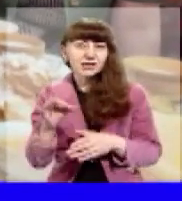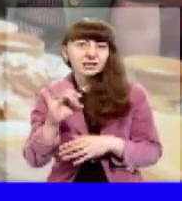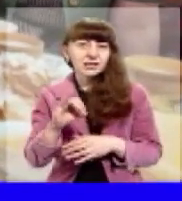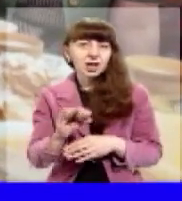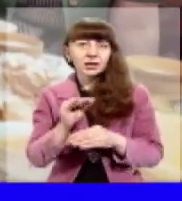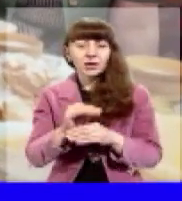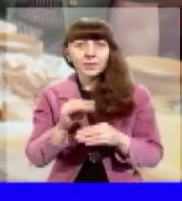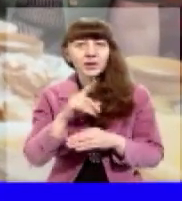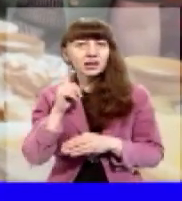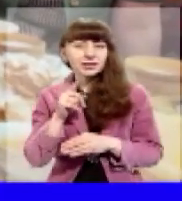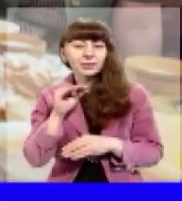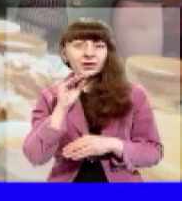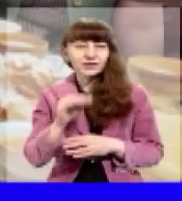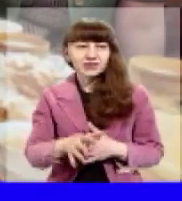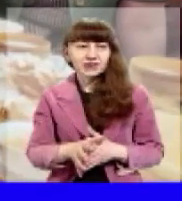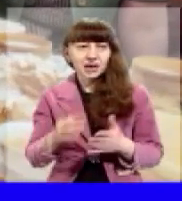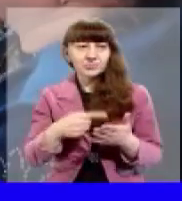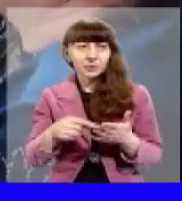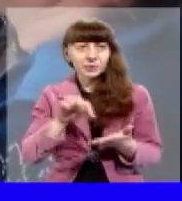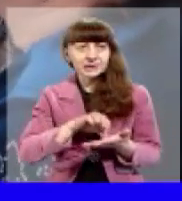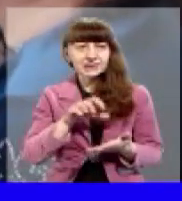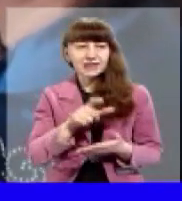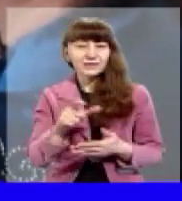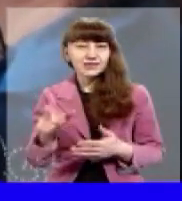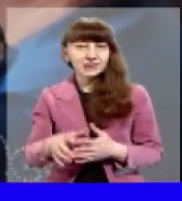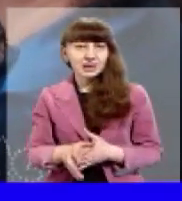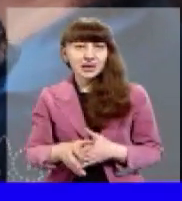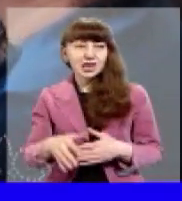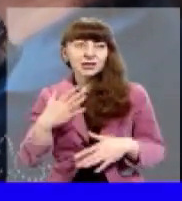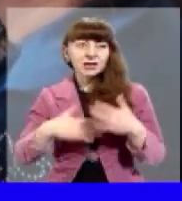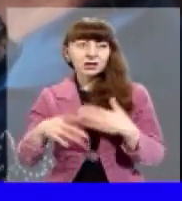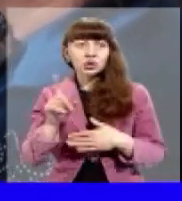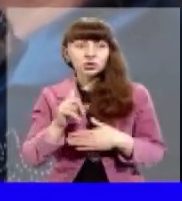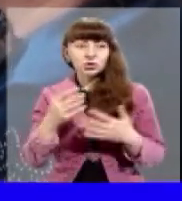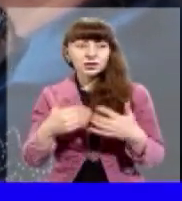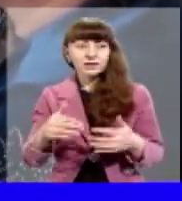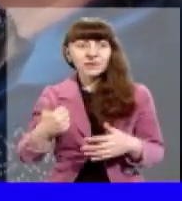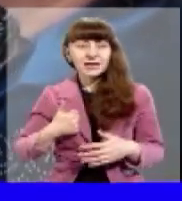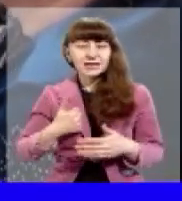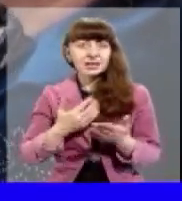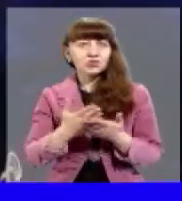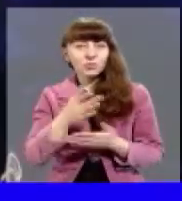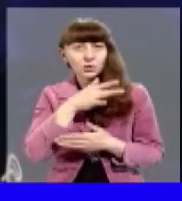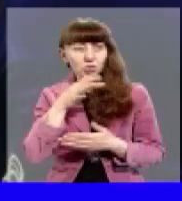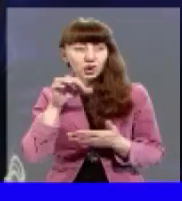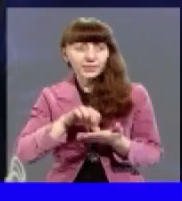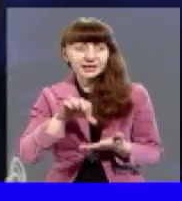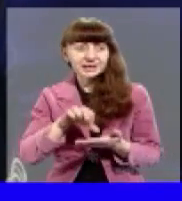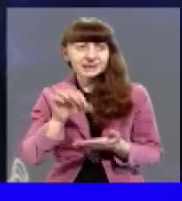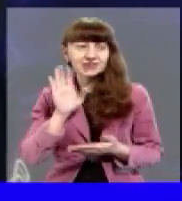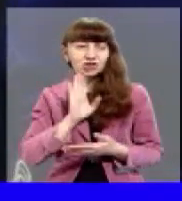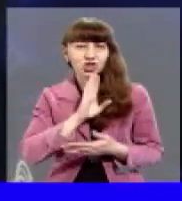и перспективными кадрами, отмечают представители воинской части. Отрадно и то, что среди военнослужащих немало